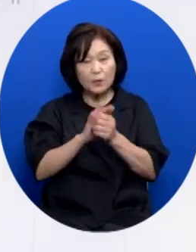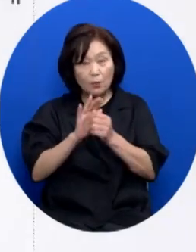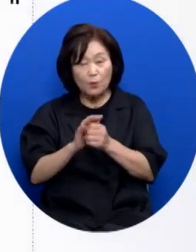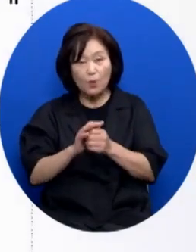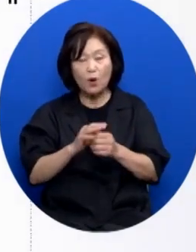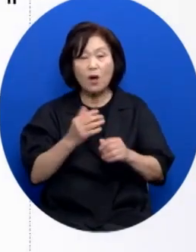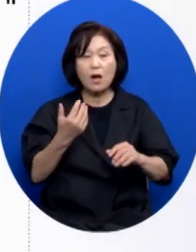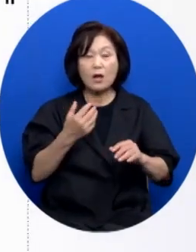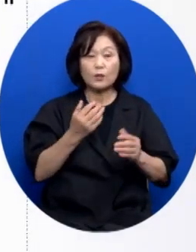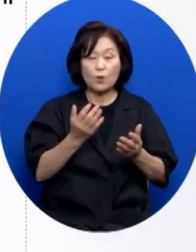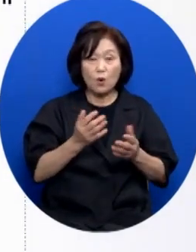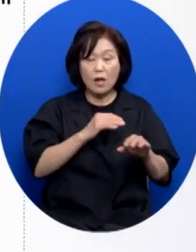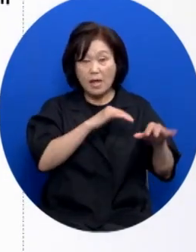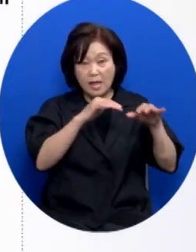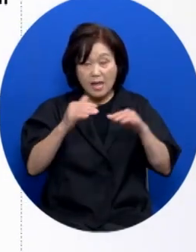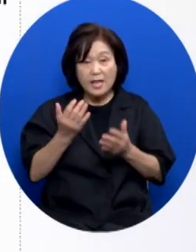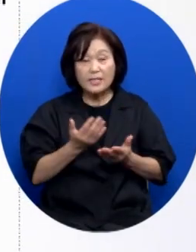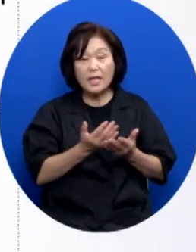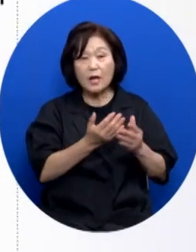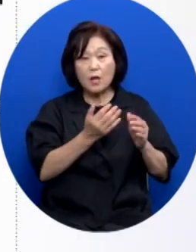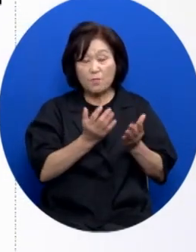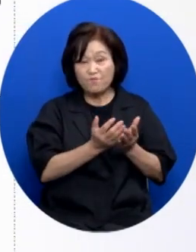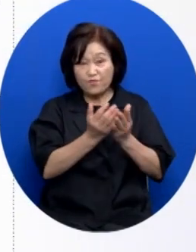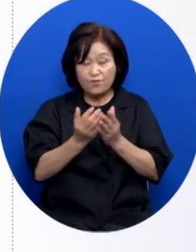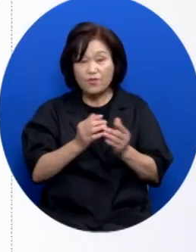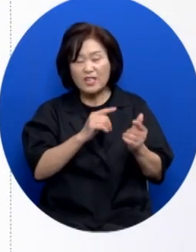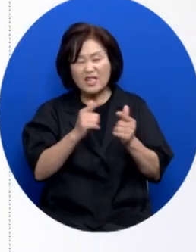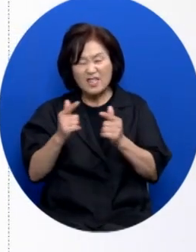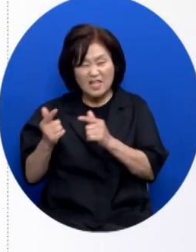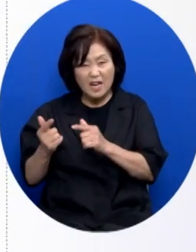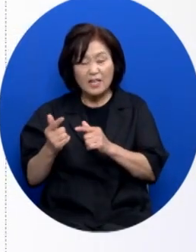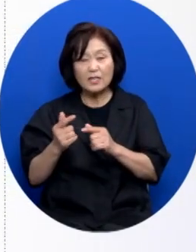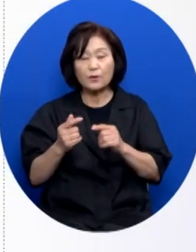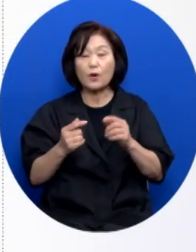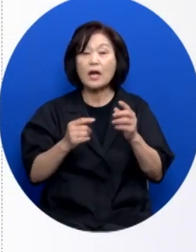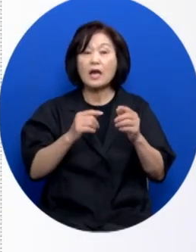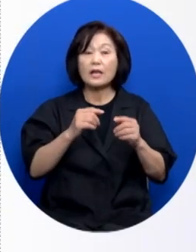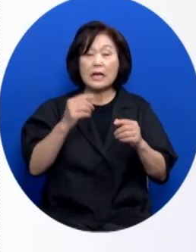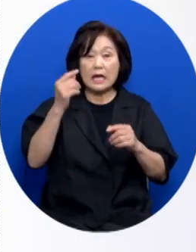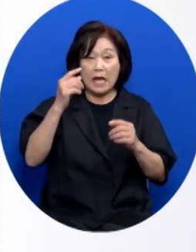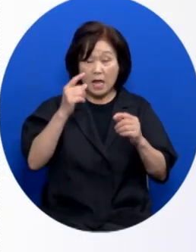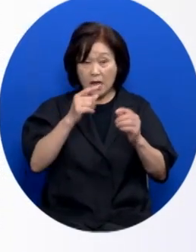하반기 4대 리스크와 관련해 업계와 적극적으로 소통하며 철저히 관리해 나갈 계획입니다.